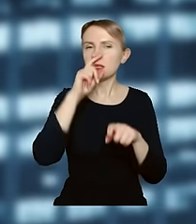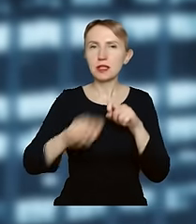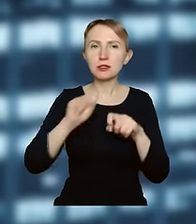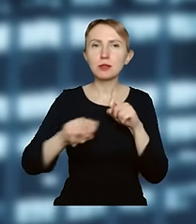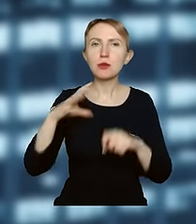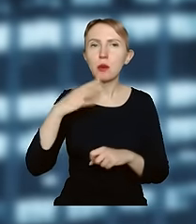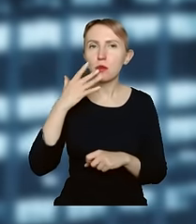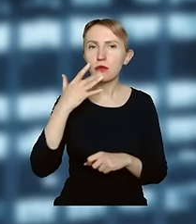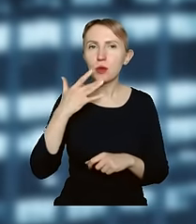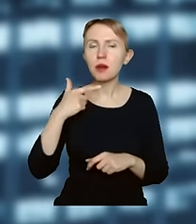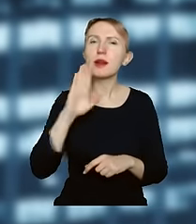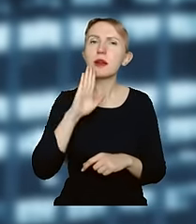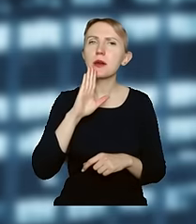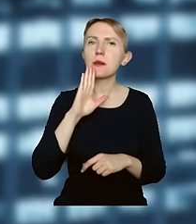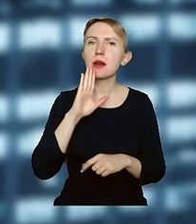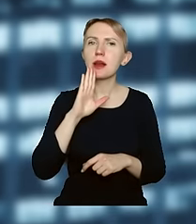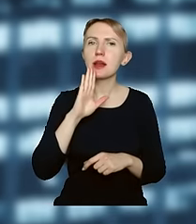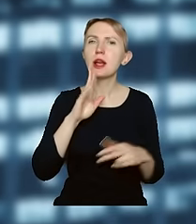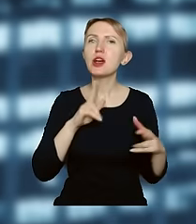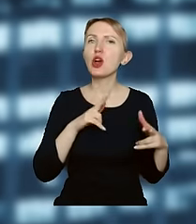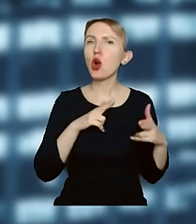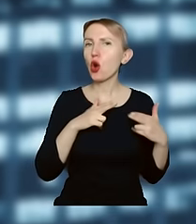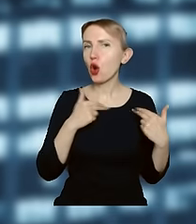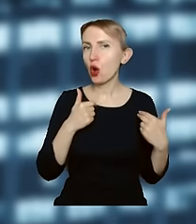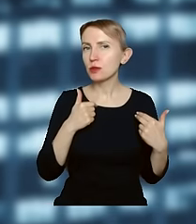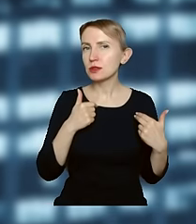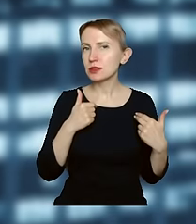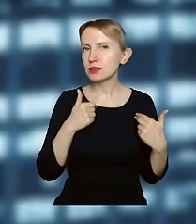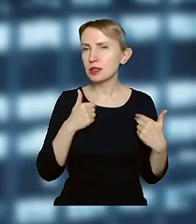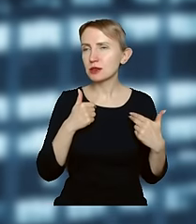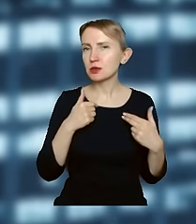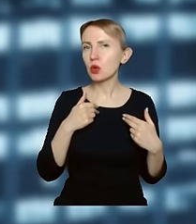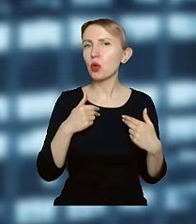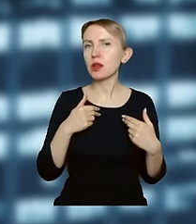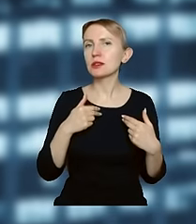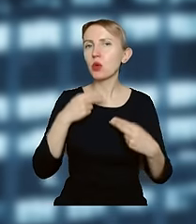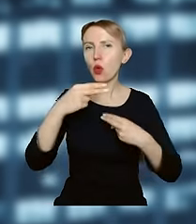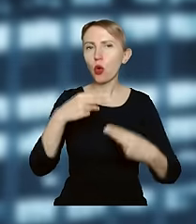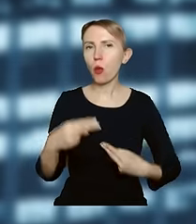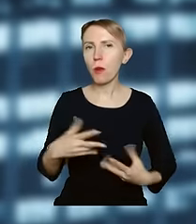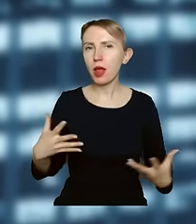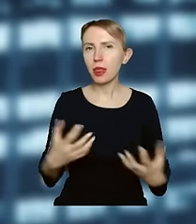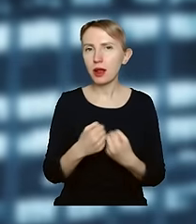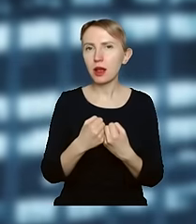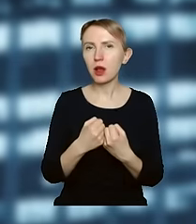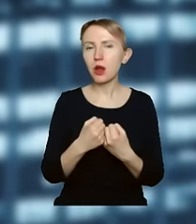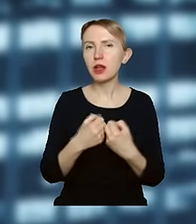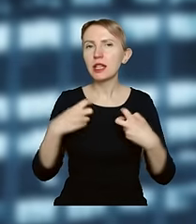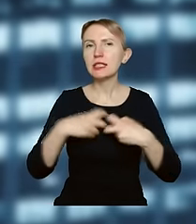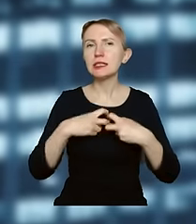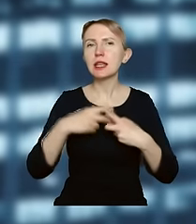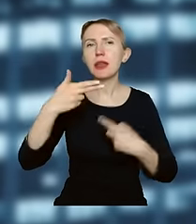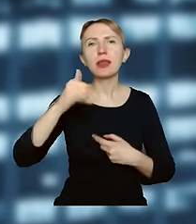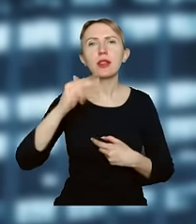Proszę państwa, chyba pełnię wrażeń z tymi komisjami. Oddaję taki komentarz, jaki znalazłem. To internauta o